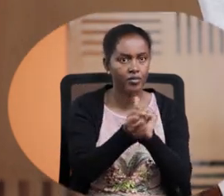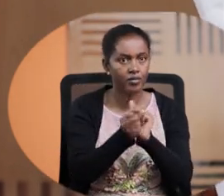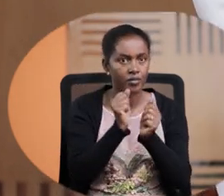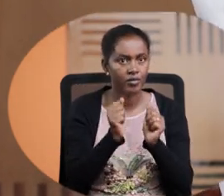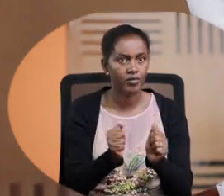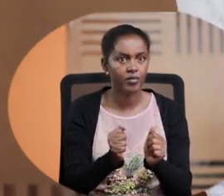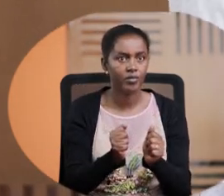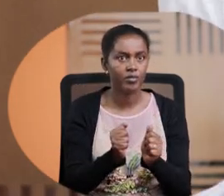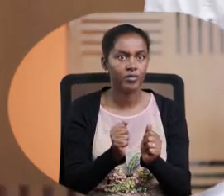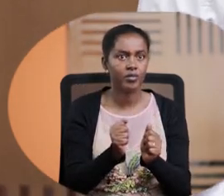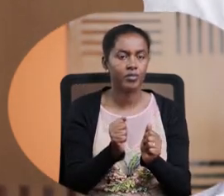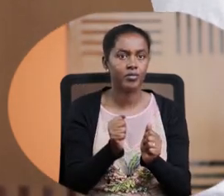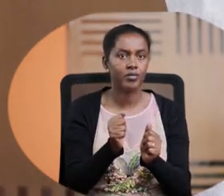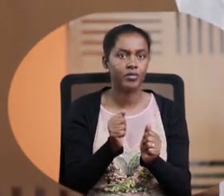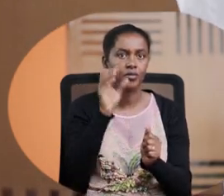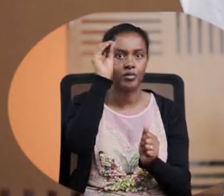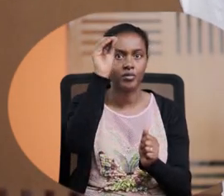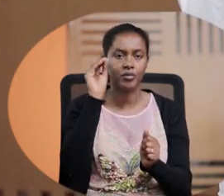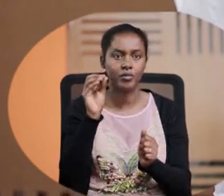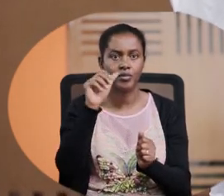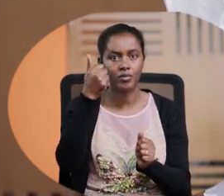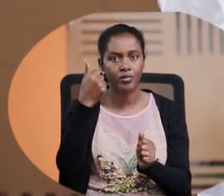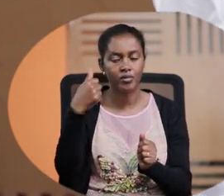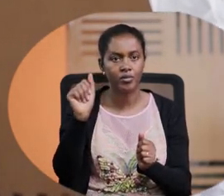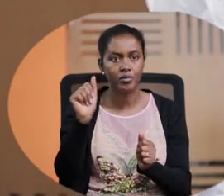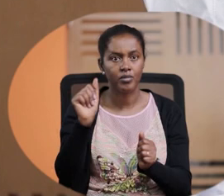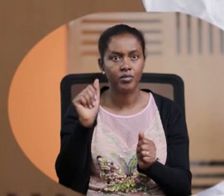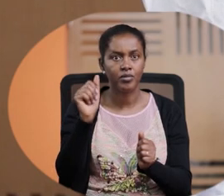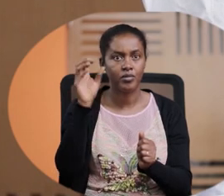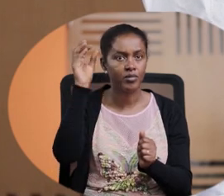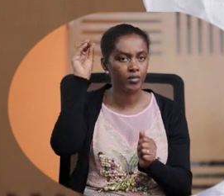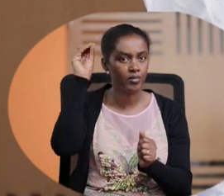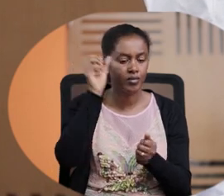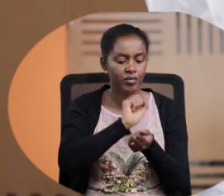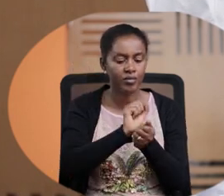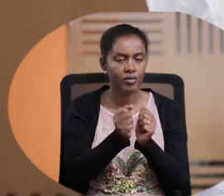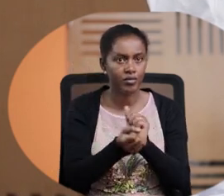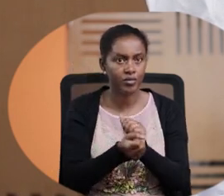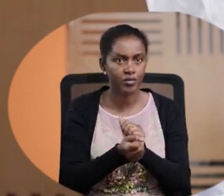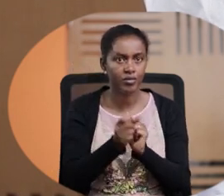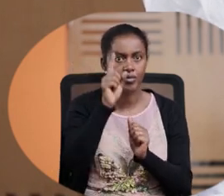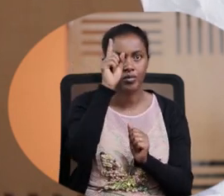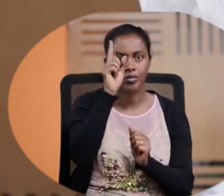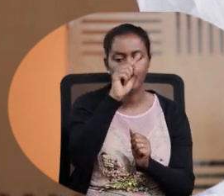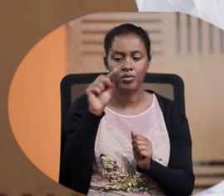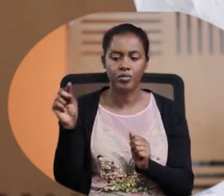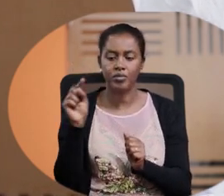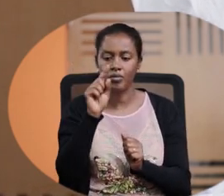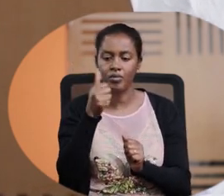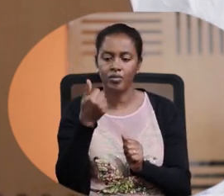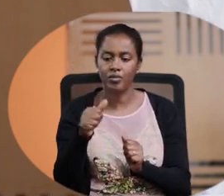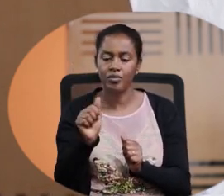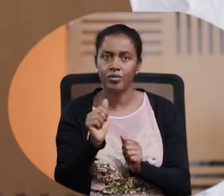kana dibanta kudan kana degree tijijira cha kana jal qabaratin toko dibanta kudan kana